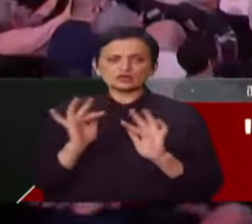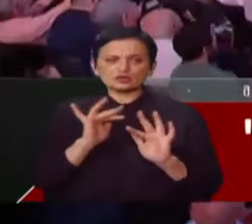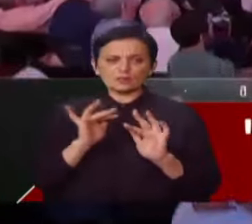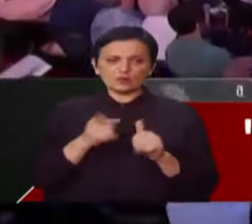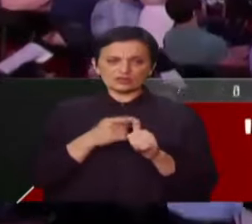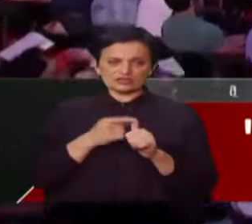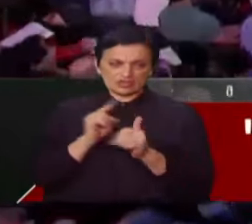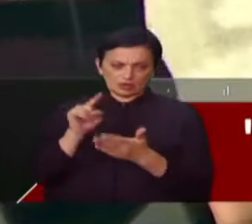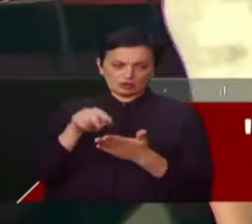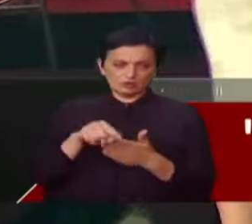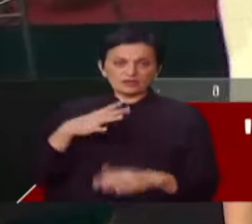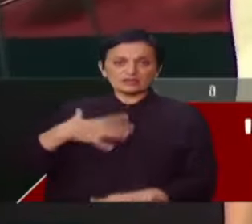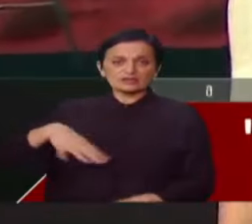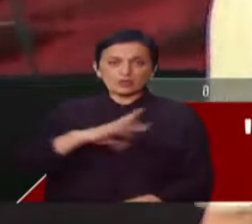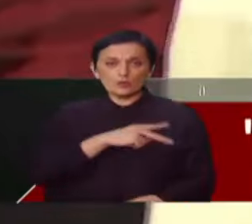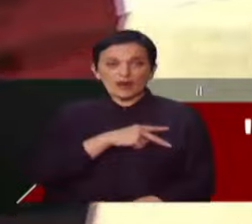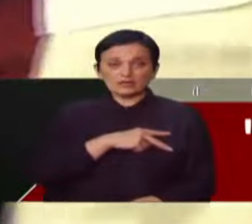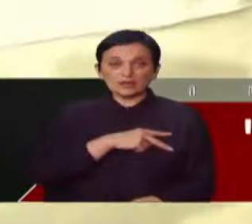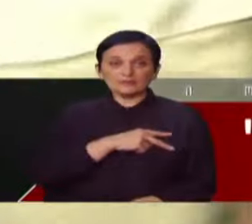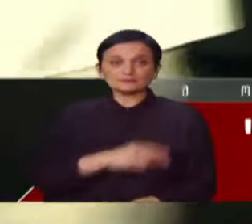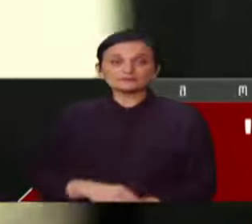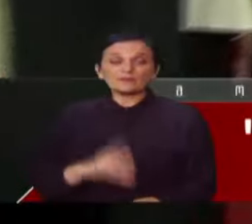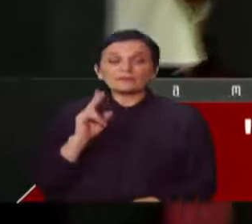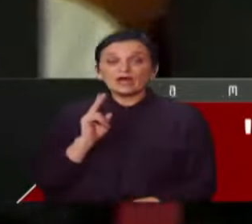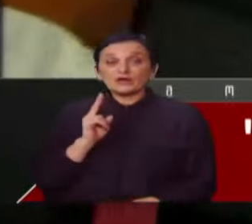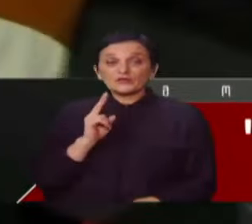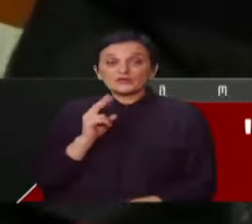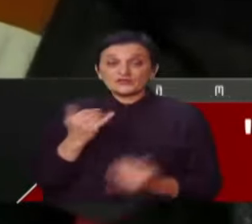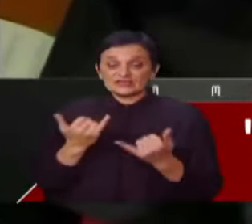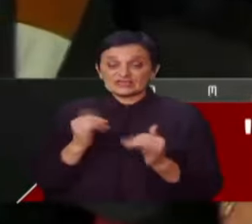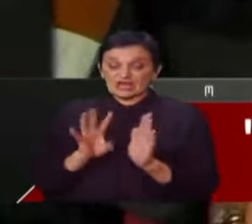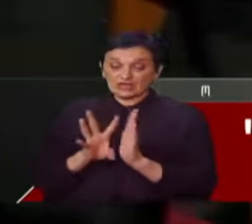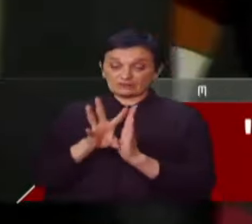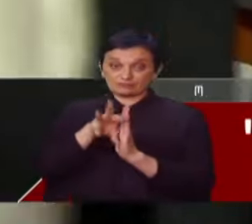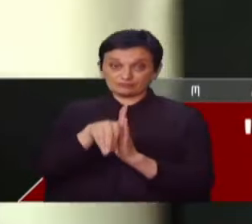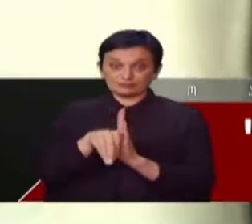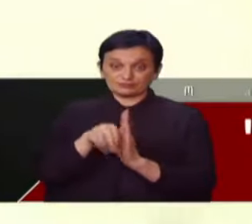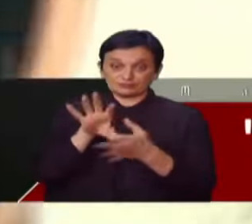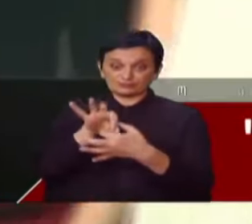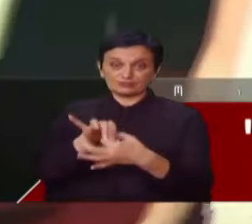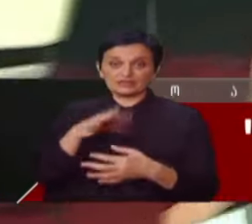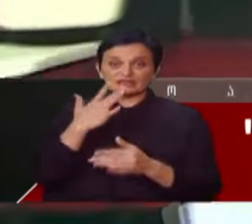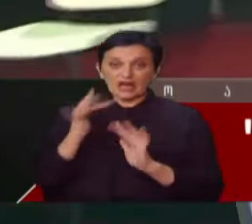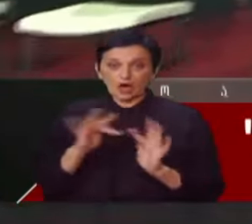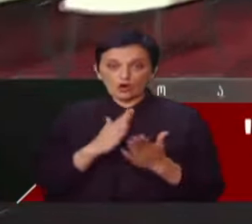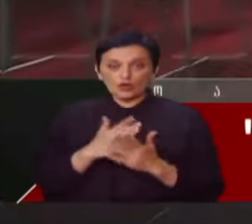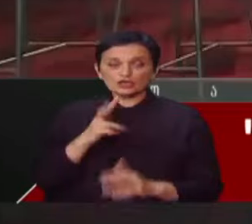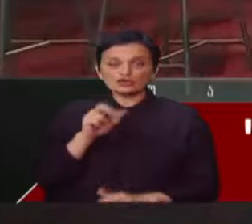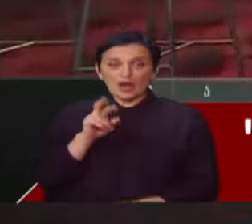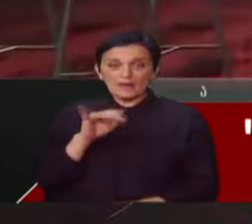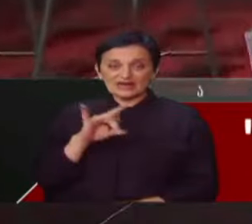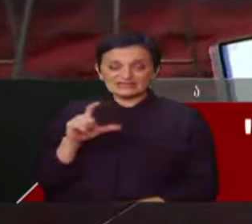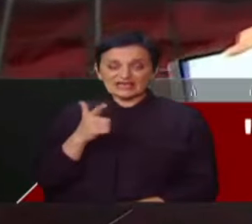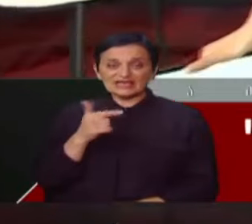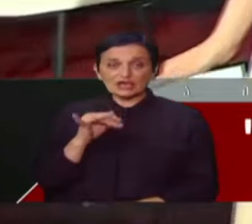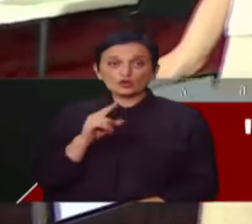მოძრაობის სახელით მოხდეს საქართველოს პარლამენტში. მათ შორის ვინც დღეს შემოუერთდნენ ნაციონალურ მოძრაობას არიან ასევე გია ჯაფარიძე,